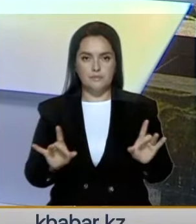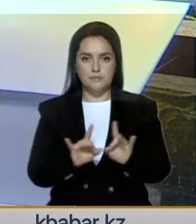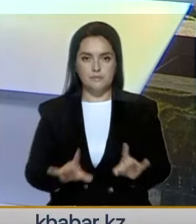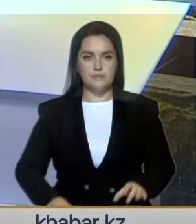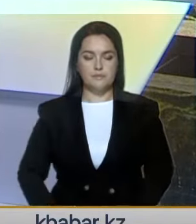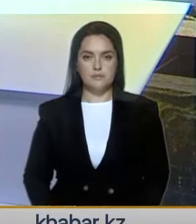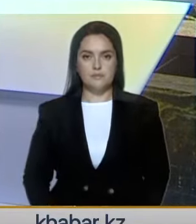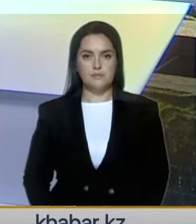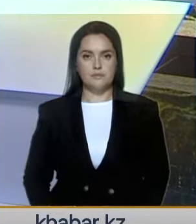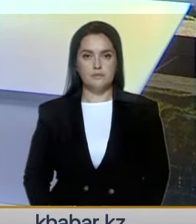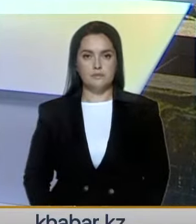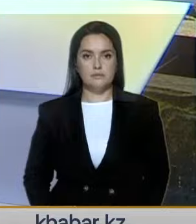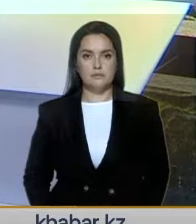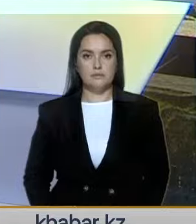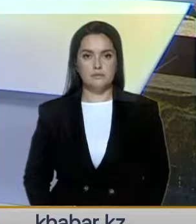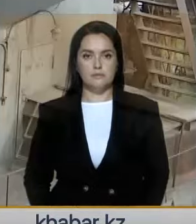Аслан Абуталипов.